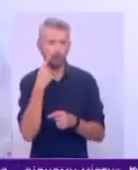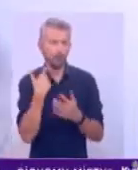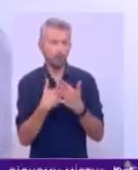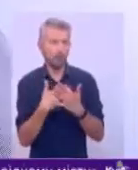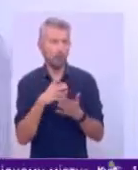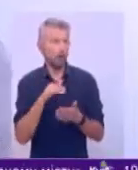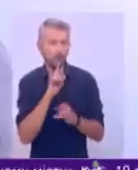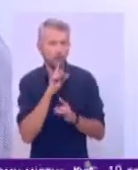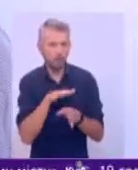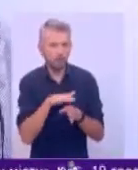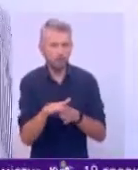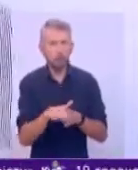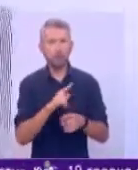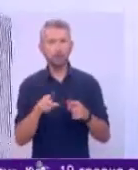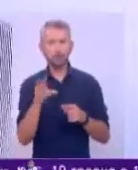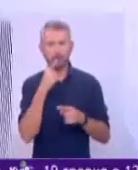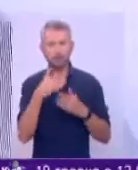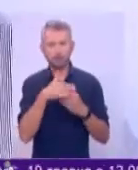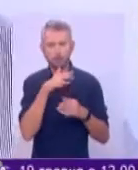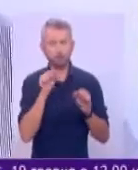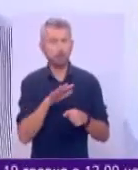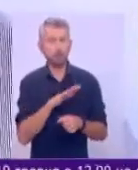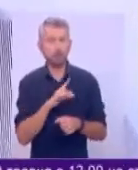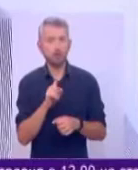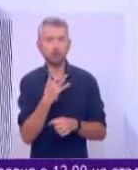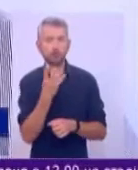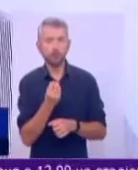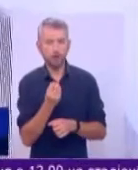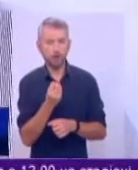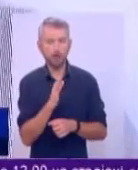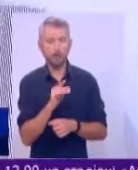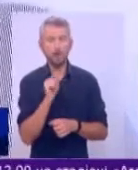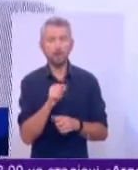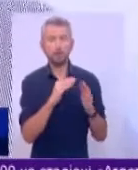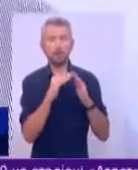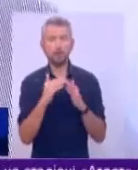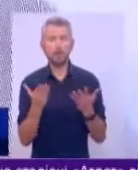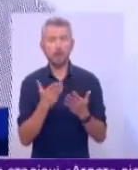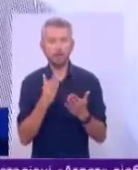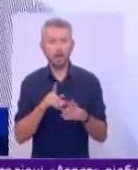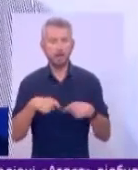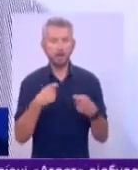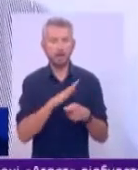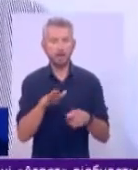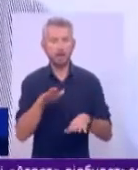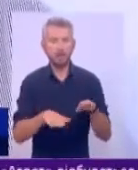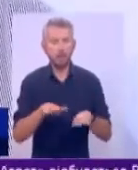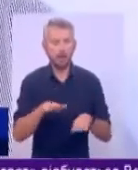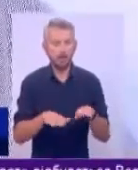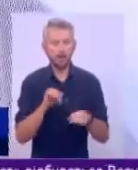не збудеться, але, скоріш всього, ми найближчим часом це можемо побачити, що ще в ті будинки, які не передані на баланс і